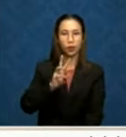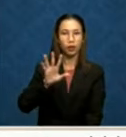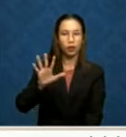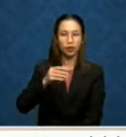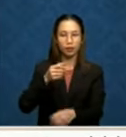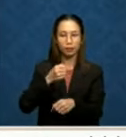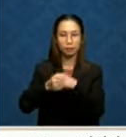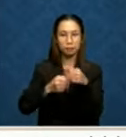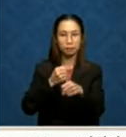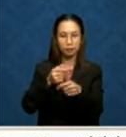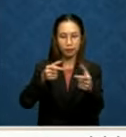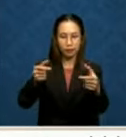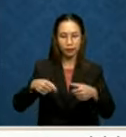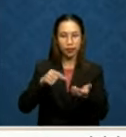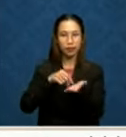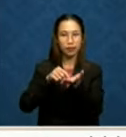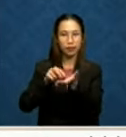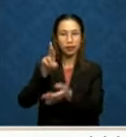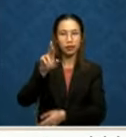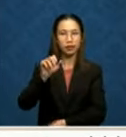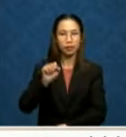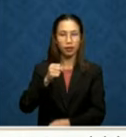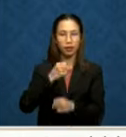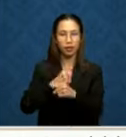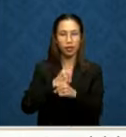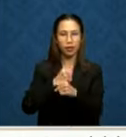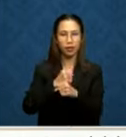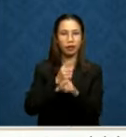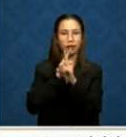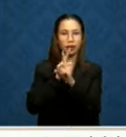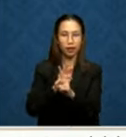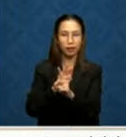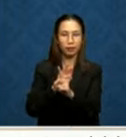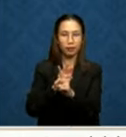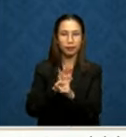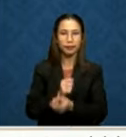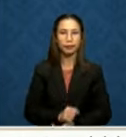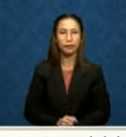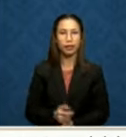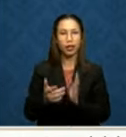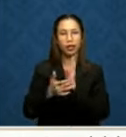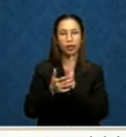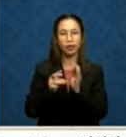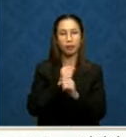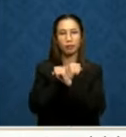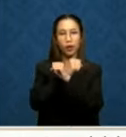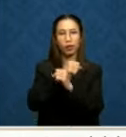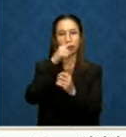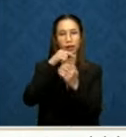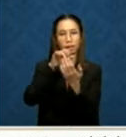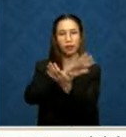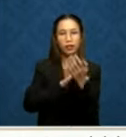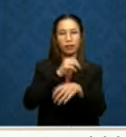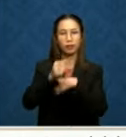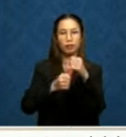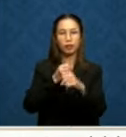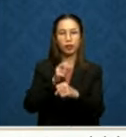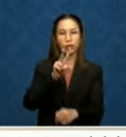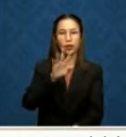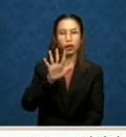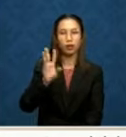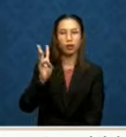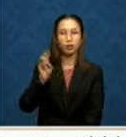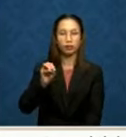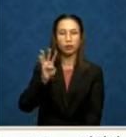การต่อเสนอต่อรัฐสภาซึ่งเป็นการดำเนินการตามพระราชบัญญัติเทคโนโลยีป้องกันประเทศพ.ศ. 2562ตามมาตร